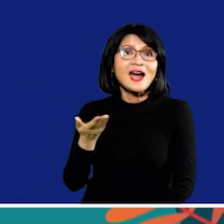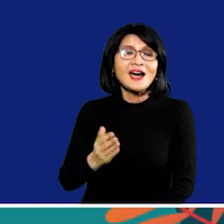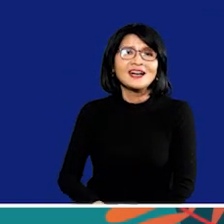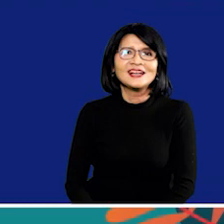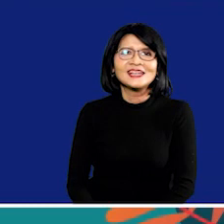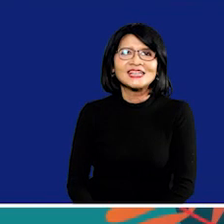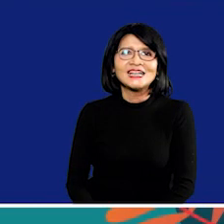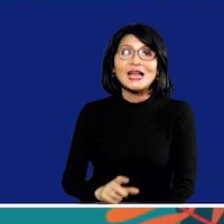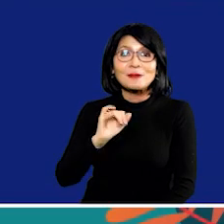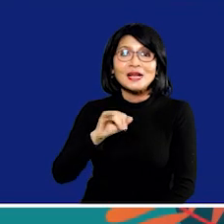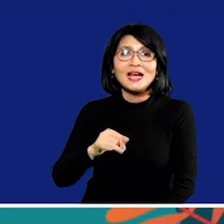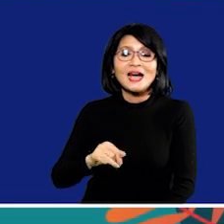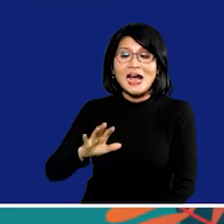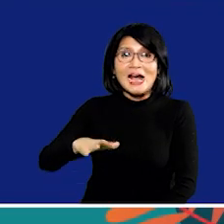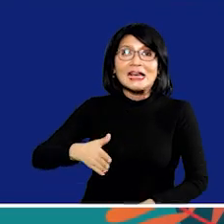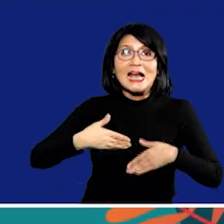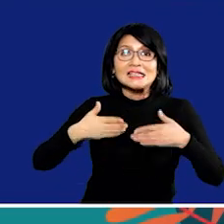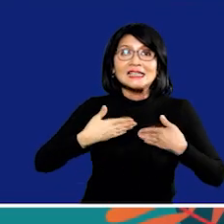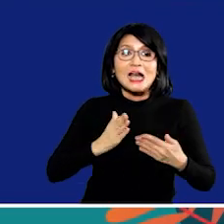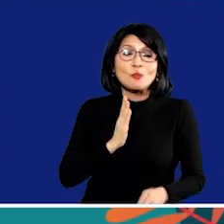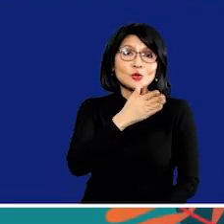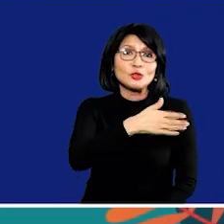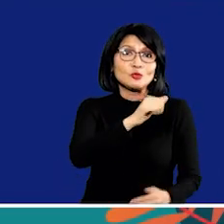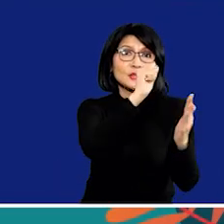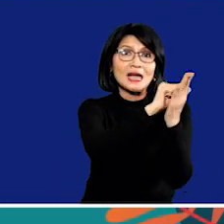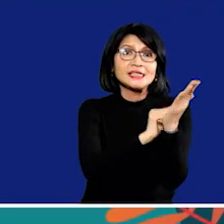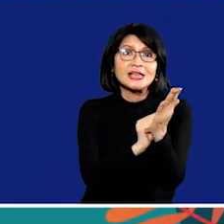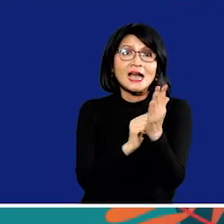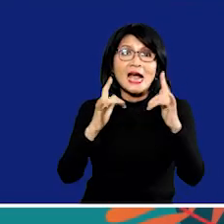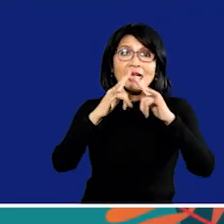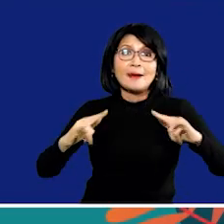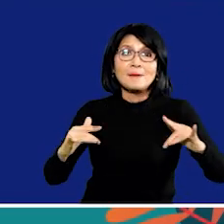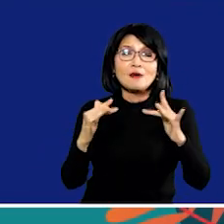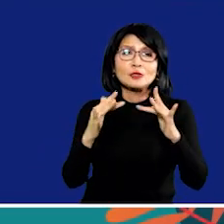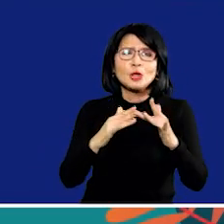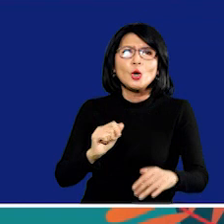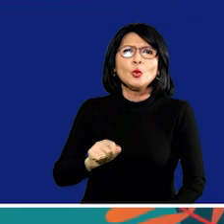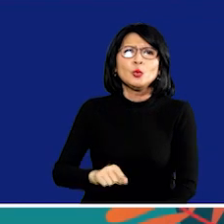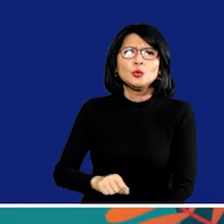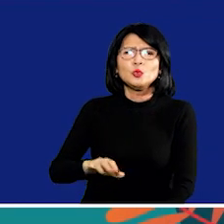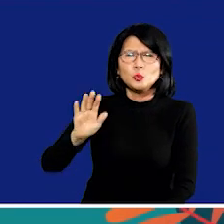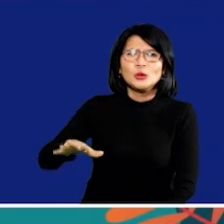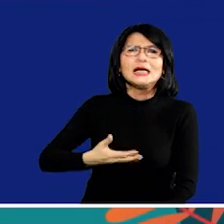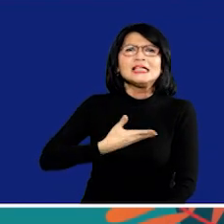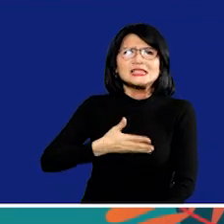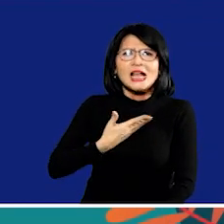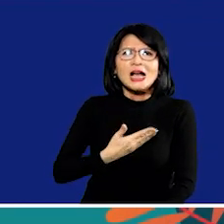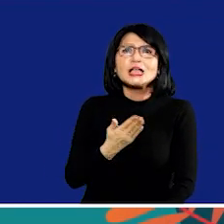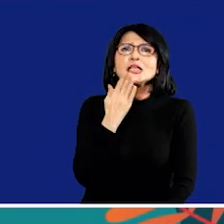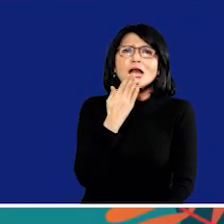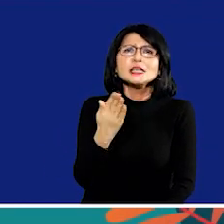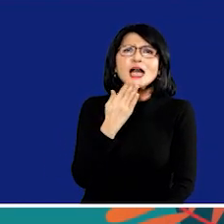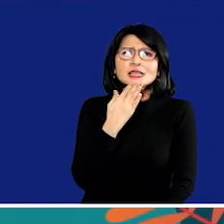Ibu Buna, gimana Jewa, senang banget ketika mengikuti atau bagaimana? Seneng, dia bisa suka